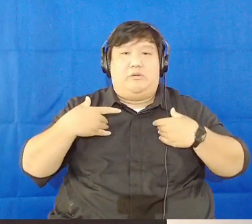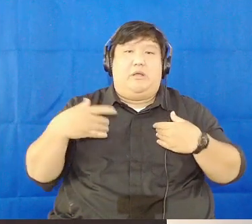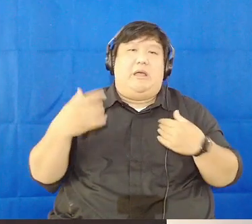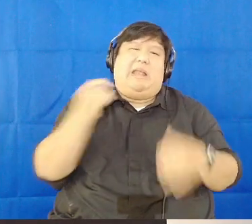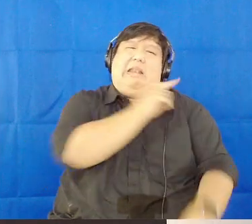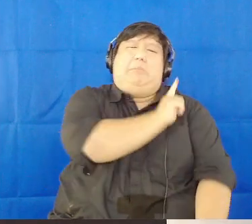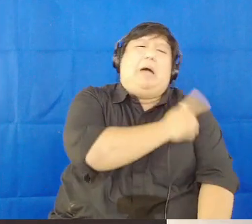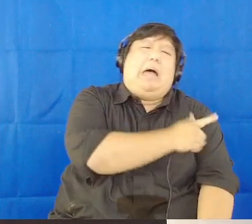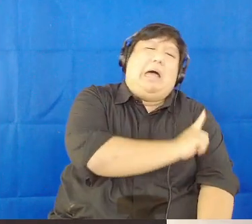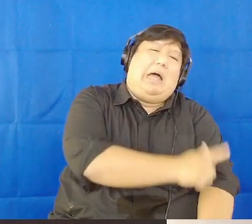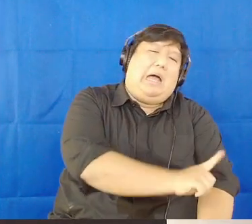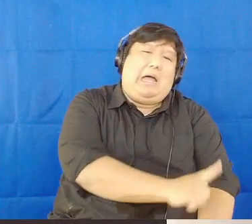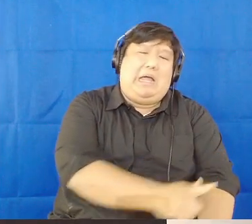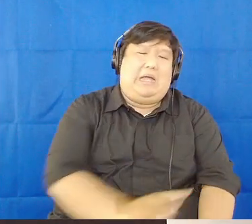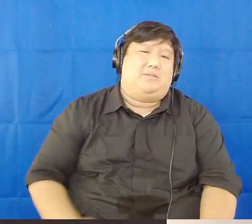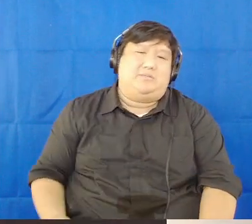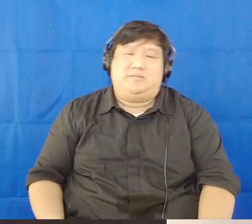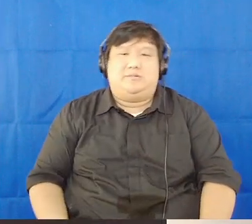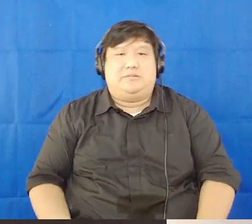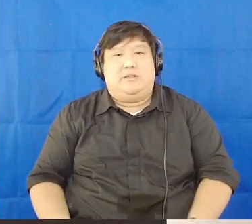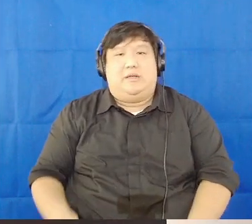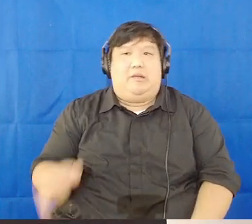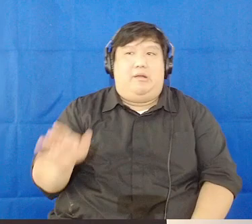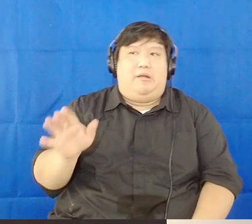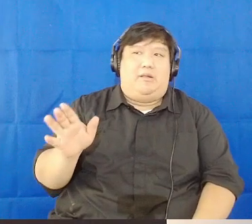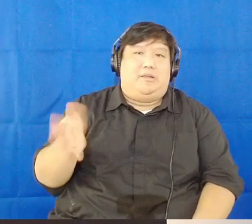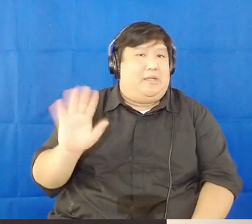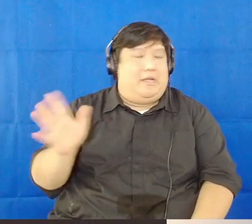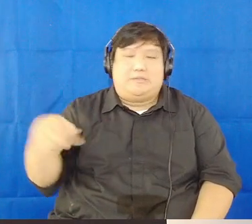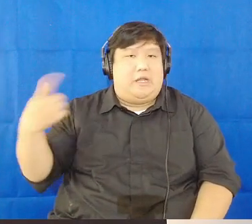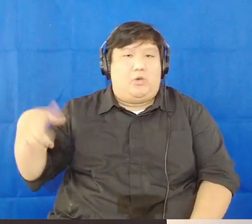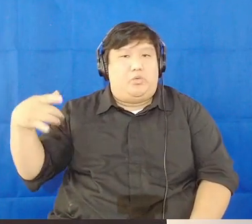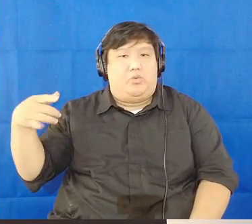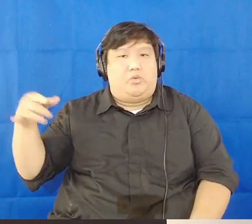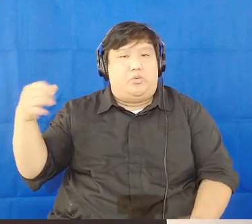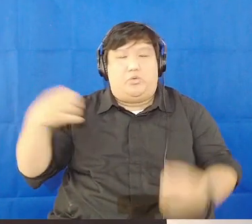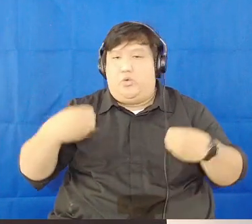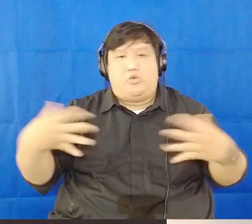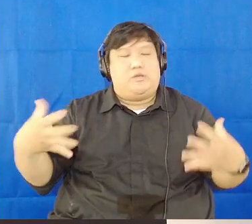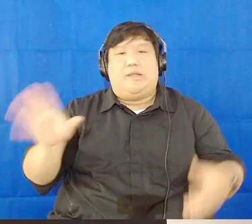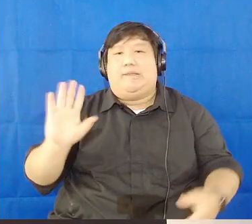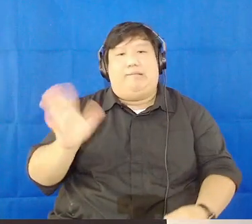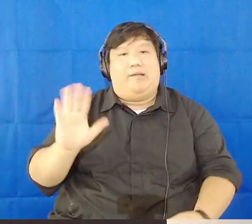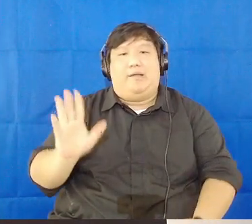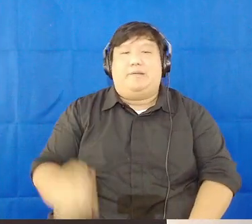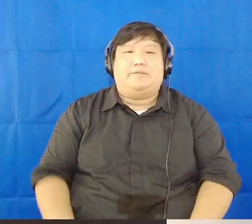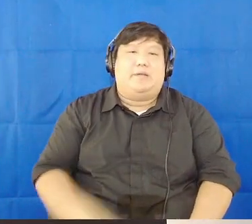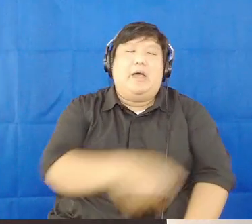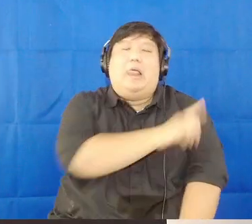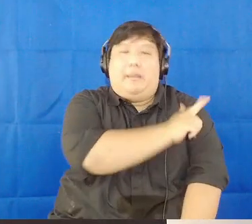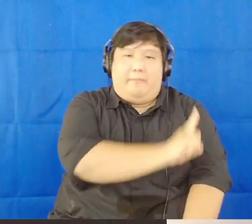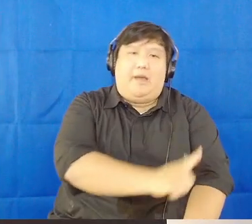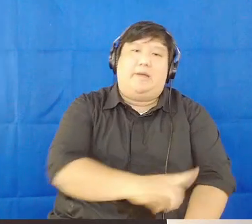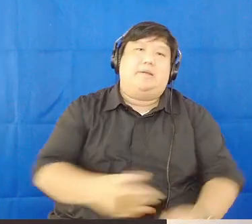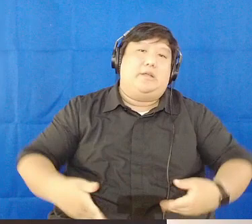Tetapi tidak selalu punya konotasi jelek tentang dosa, bukan? Ketika berbicara tentang kedosaan